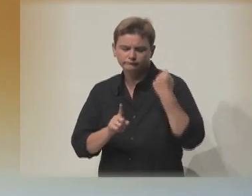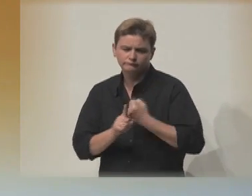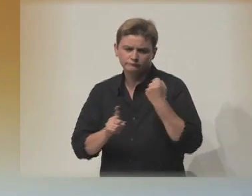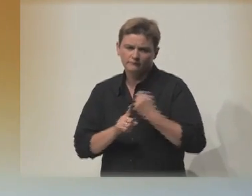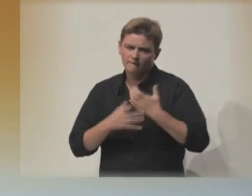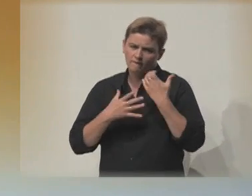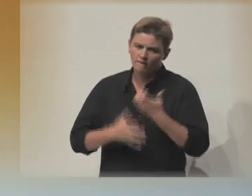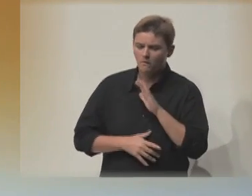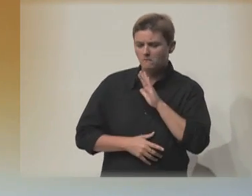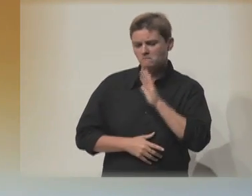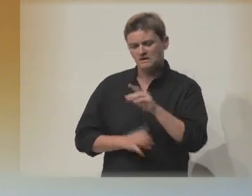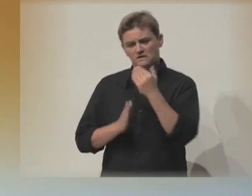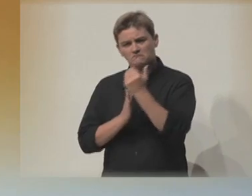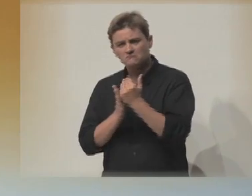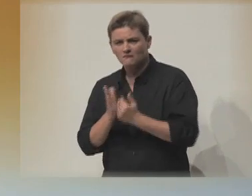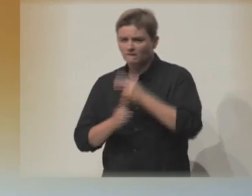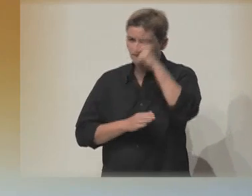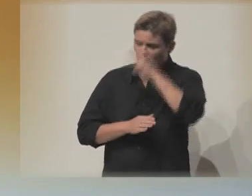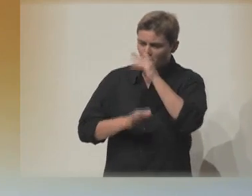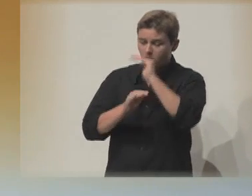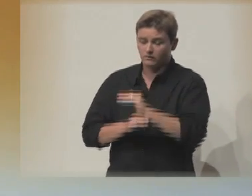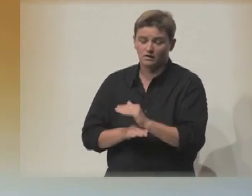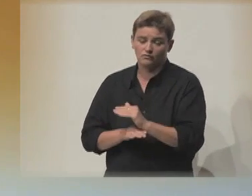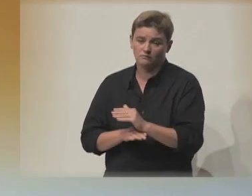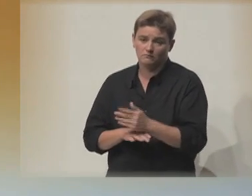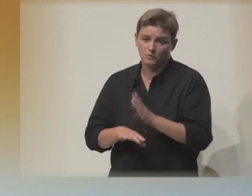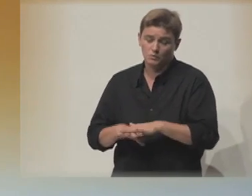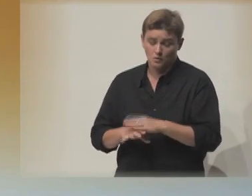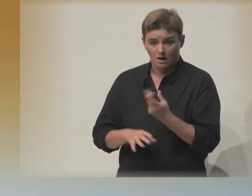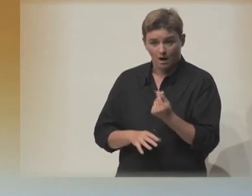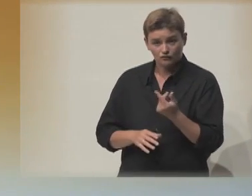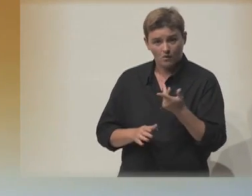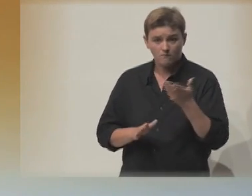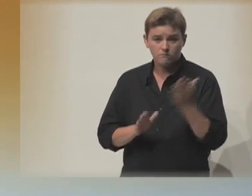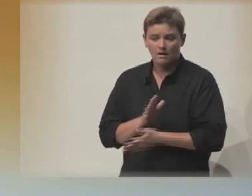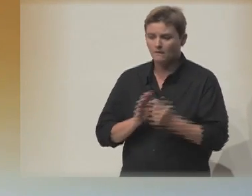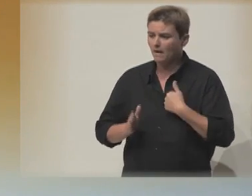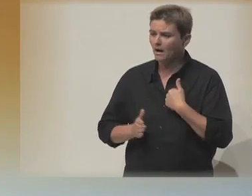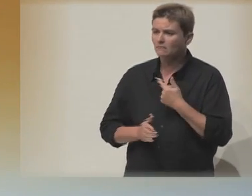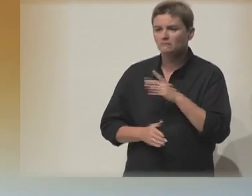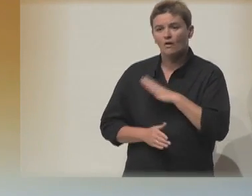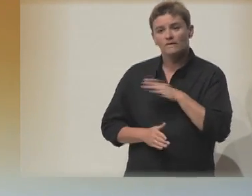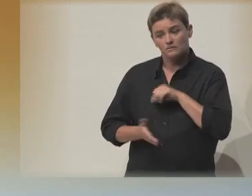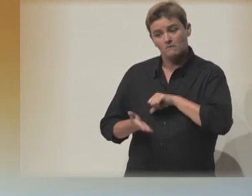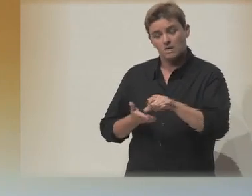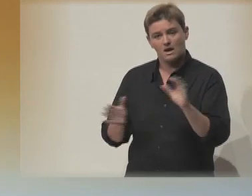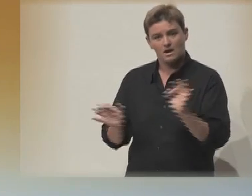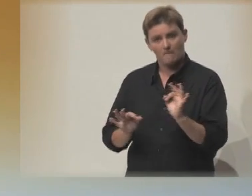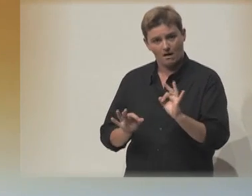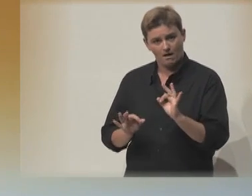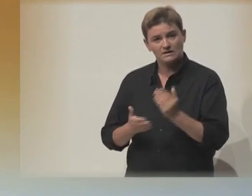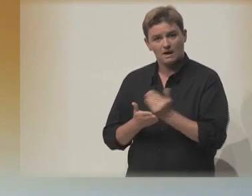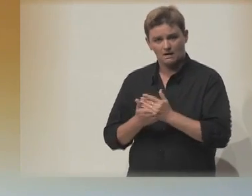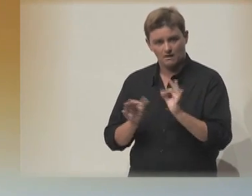principes dans lesquels ils ont perdu pour quelques-uns beaucoup d'argent, puisqu'ils ne sont pas payés pendant les grèves, pour quelques autres